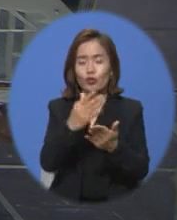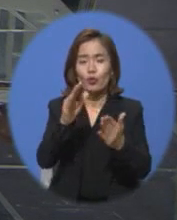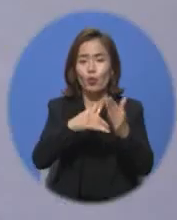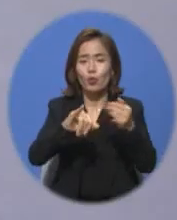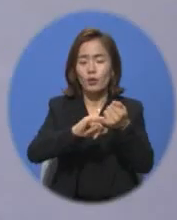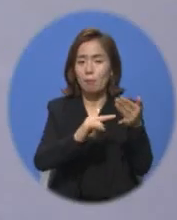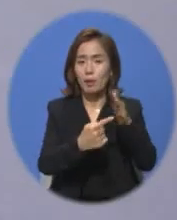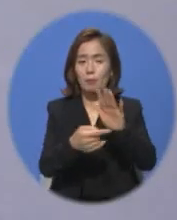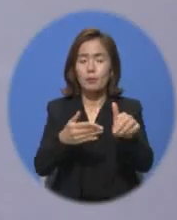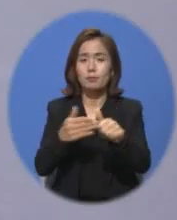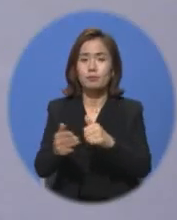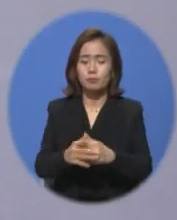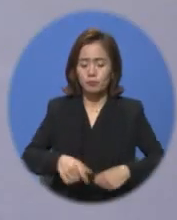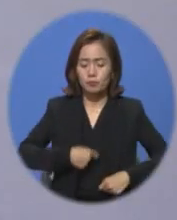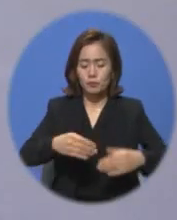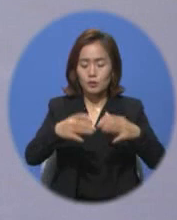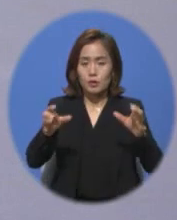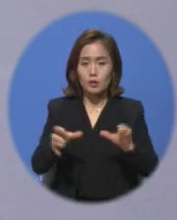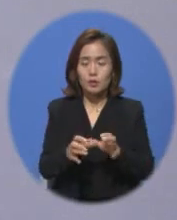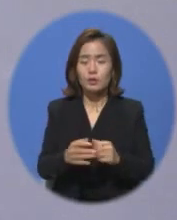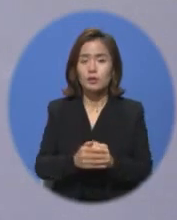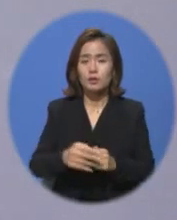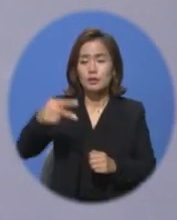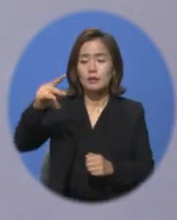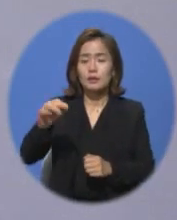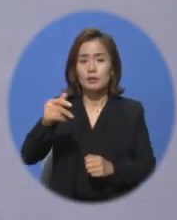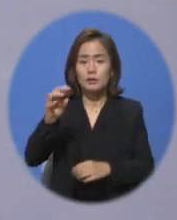예.첫째,정의당후보이승남은